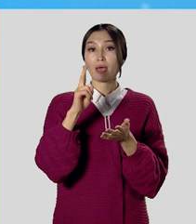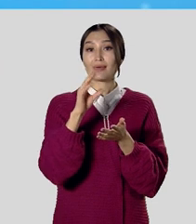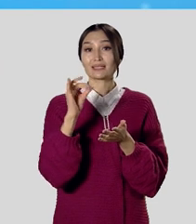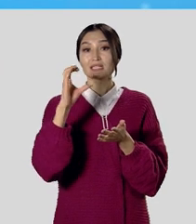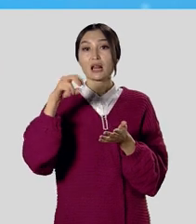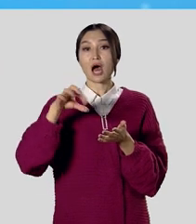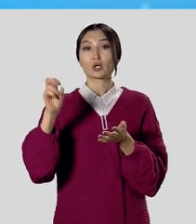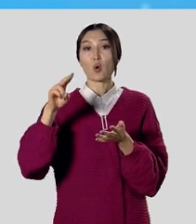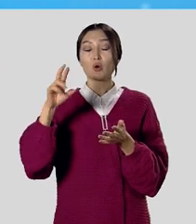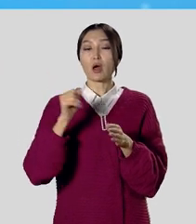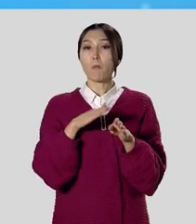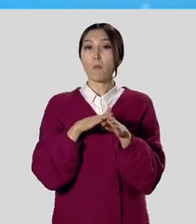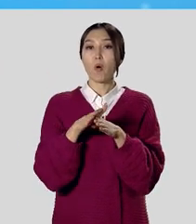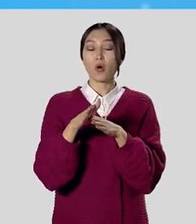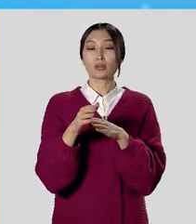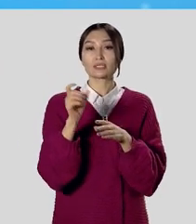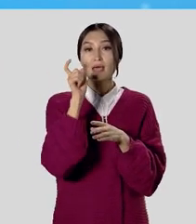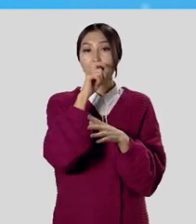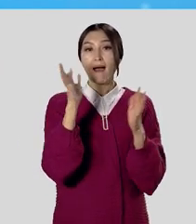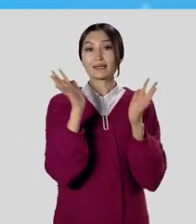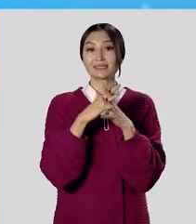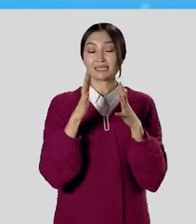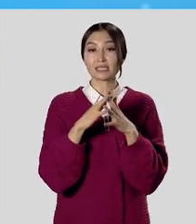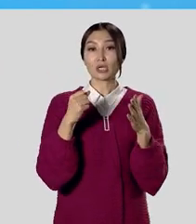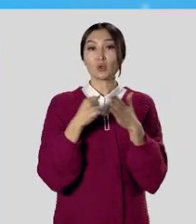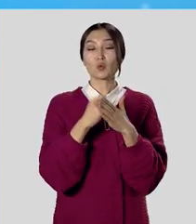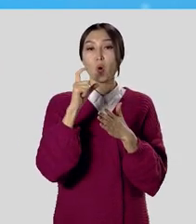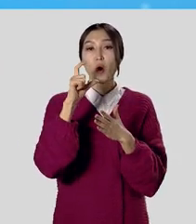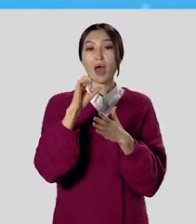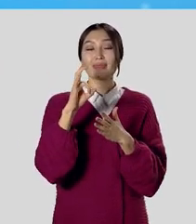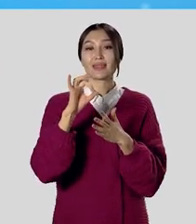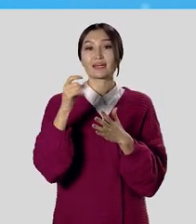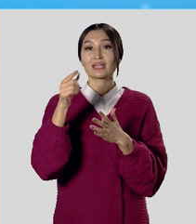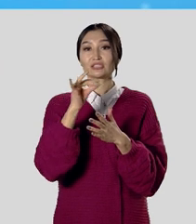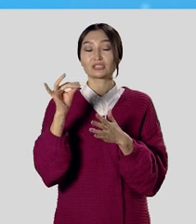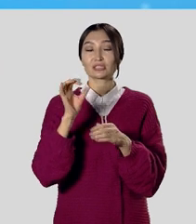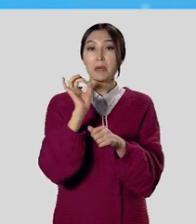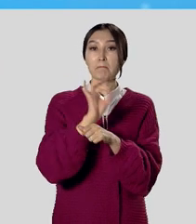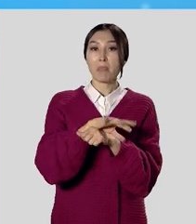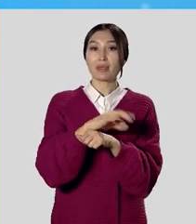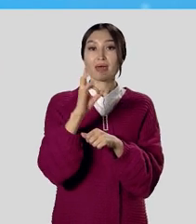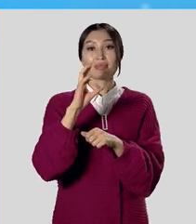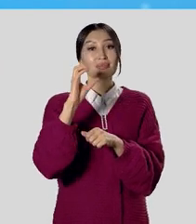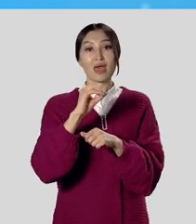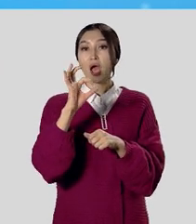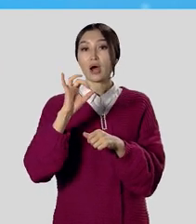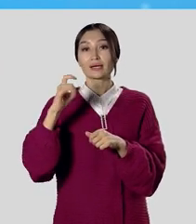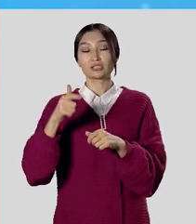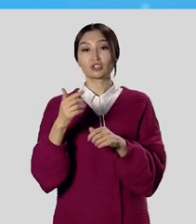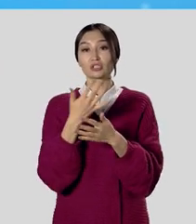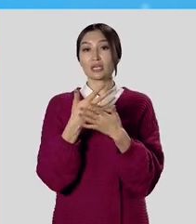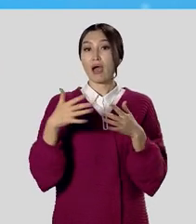кислорода полностью окисляются до энергетически бедных неорганических веществ